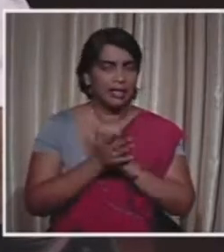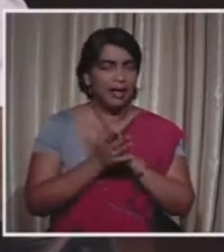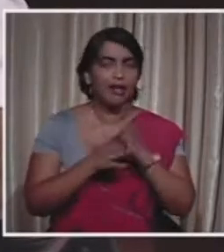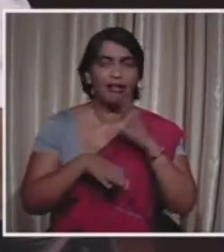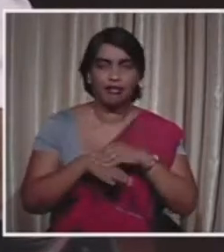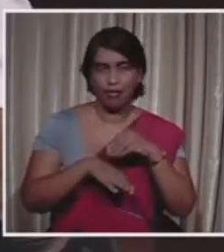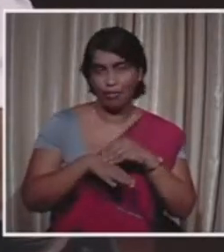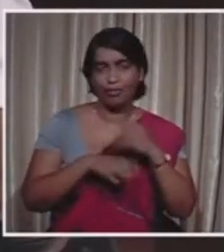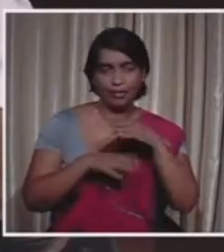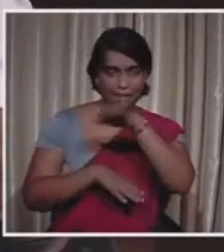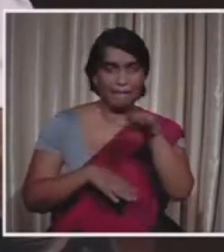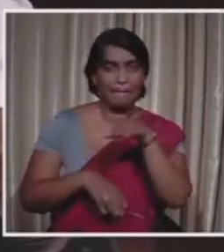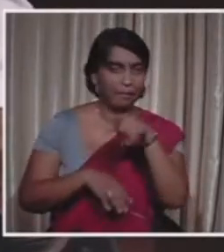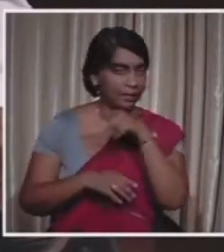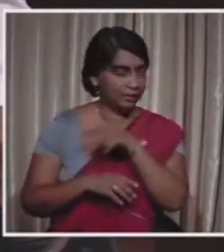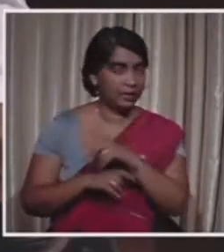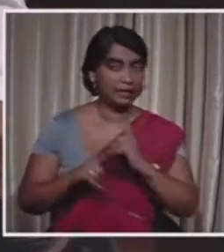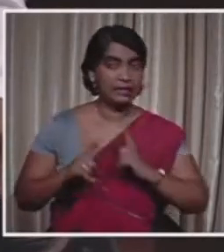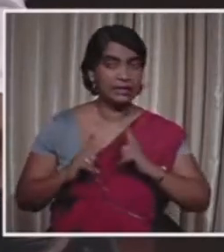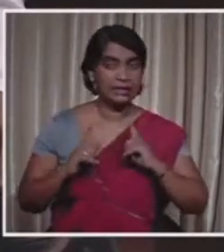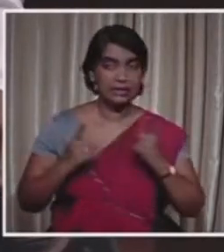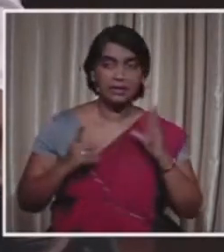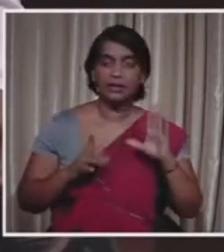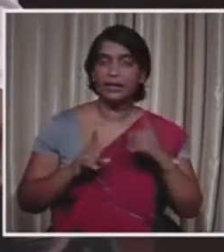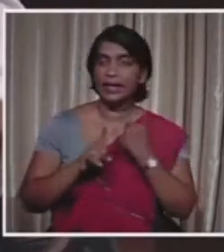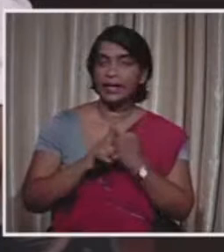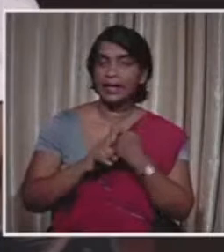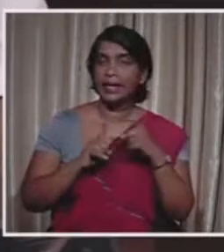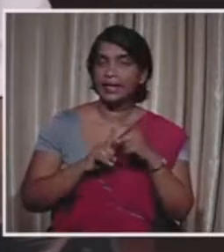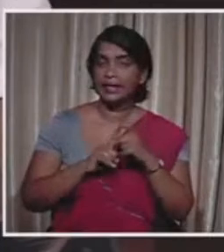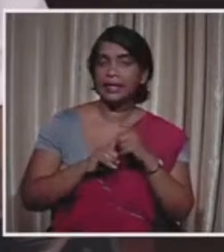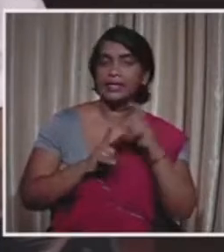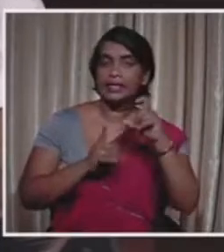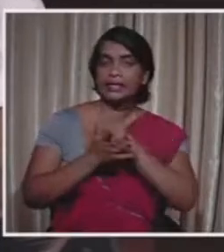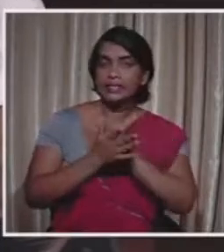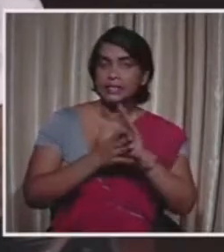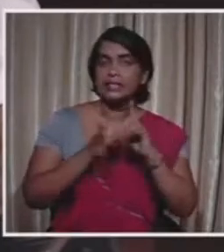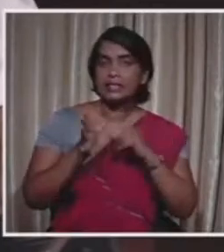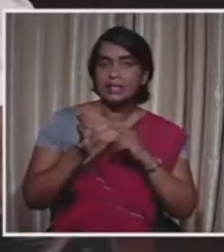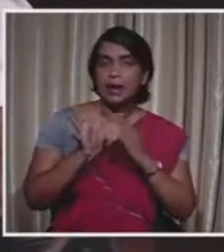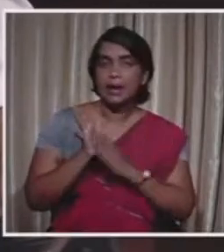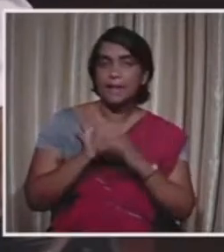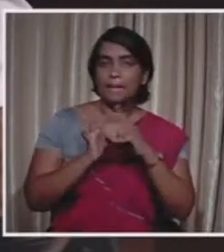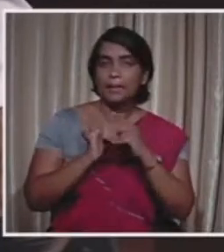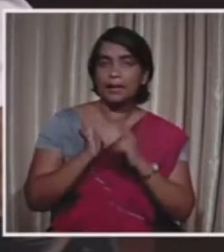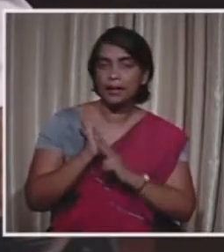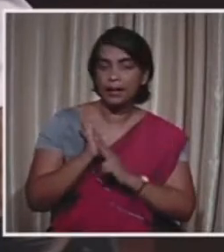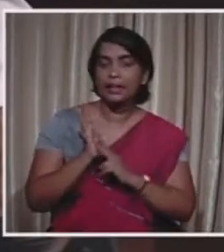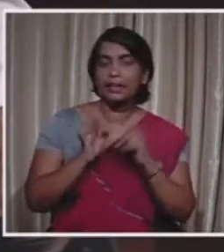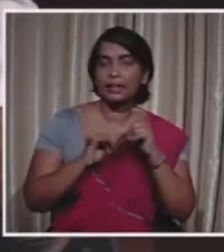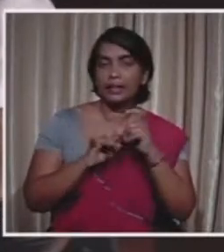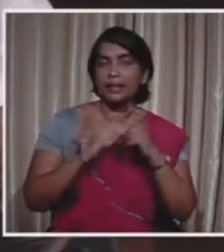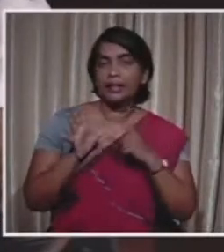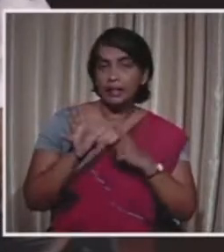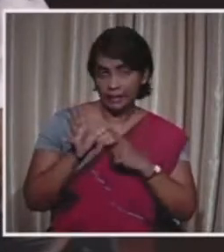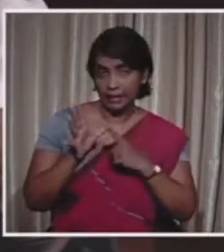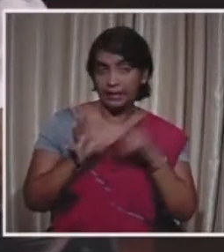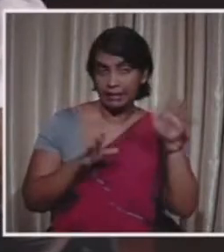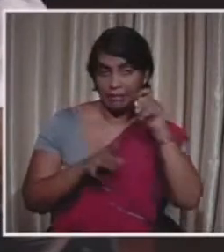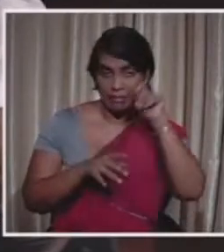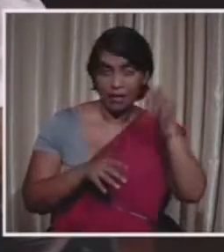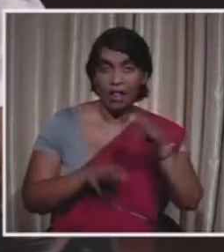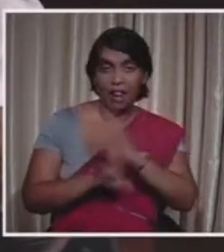ramukkana jeevathunu kedi chaminda lakshan daru dedenikuge piyek